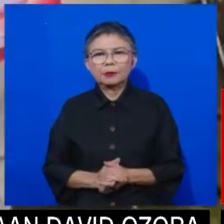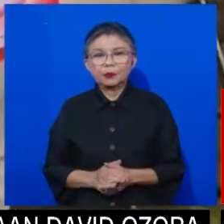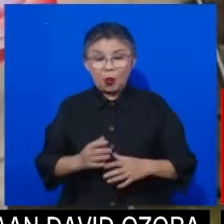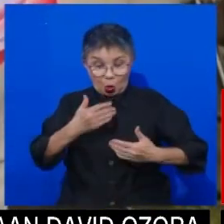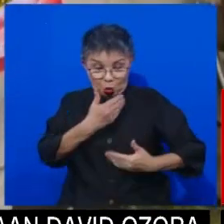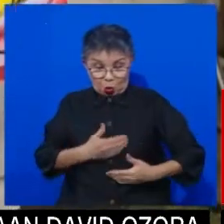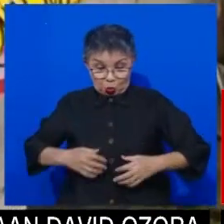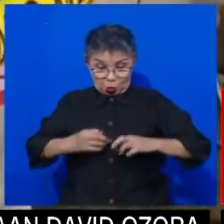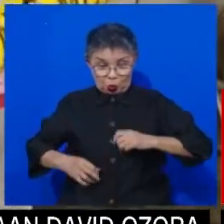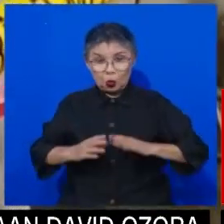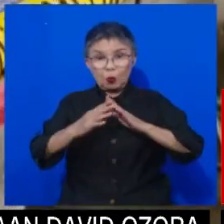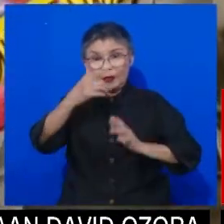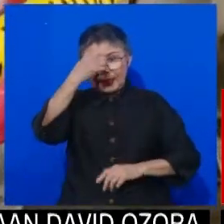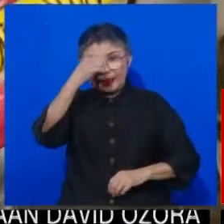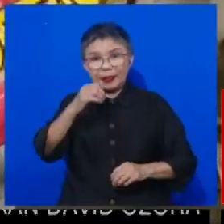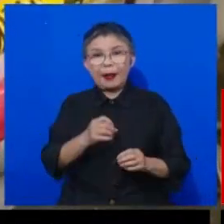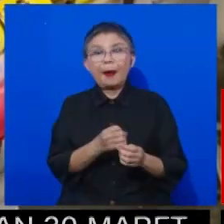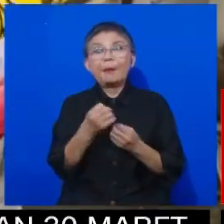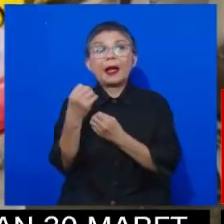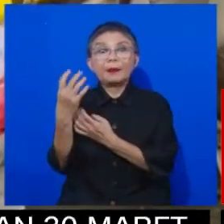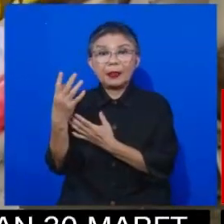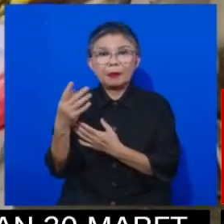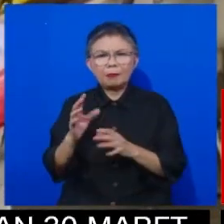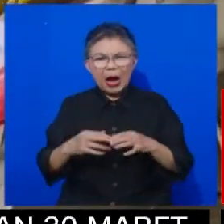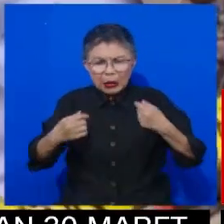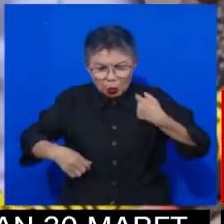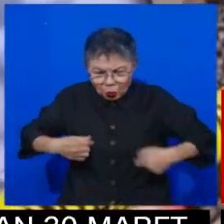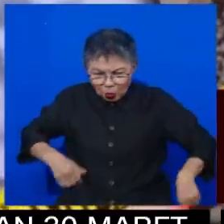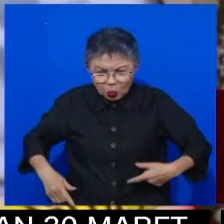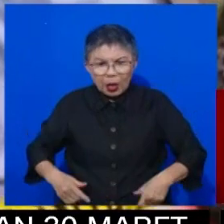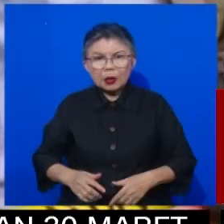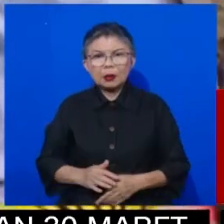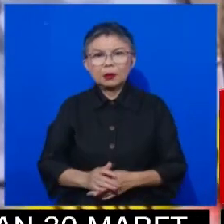otopsi Rumah Sakit Umum Pangkal Pinang menunjukkan ada puluhan luka akibat